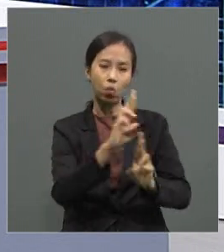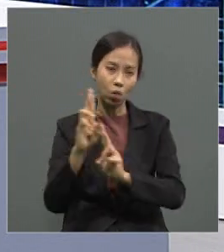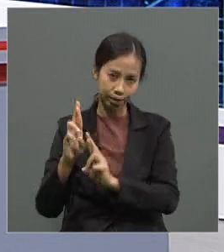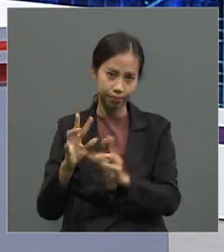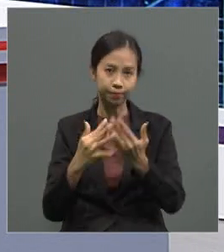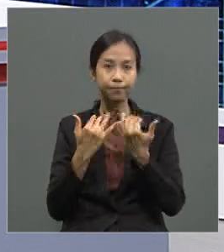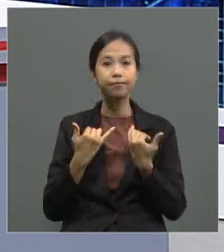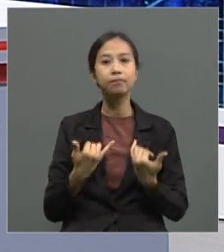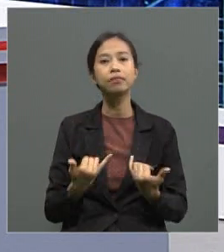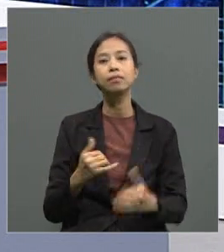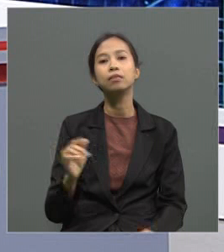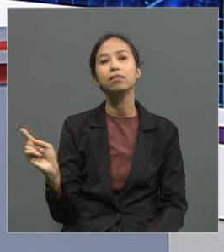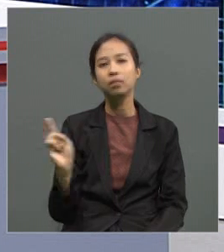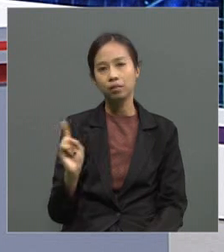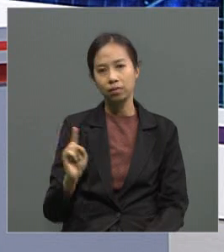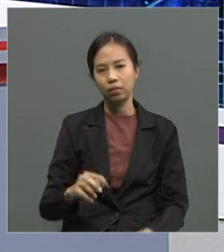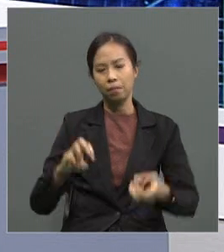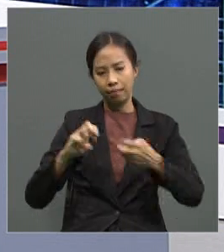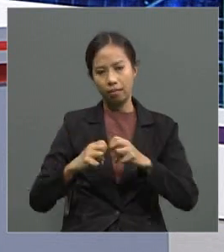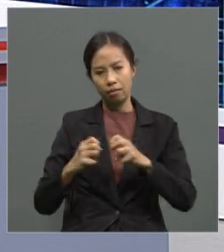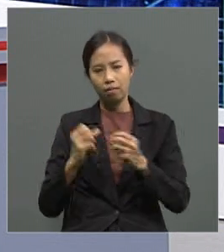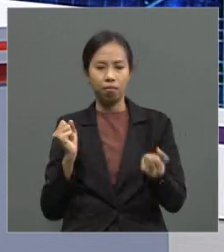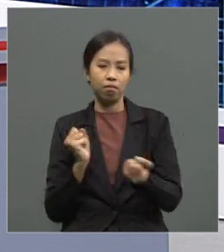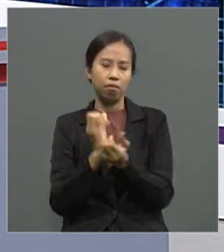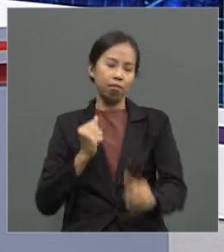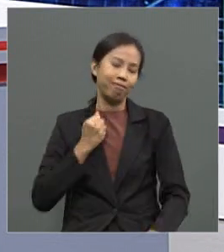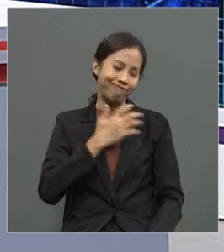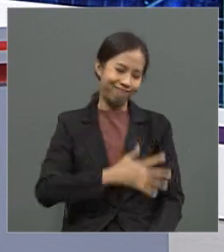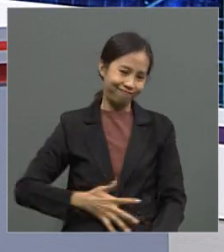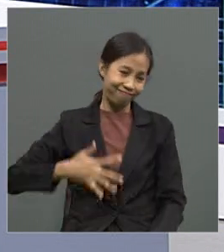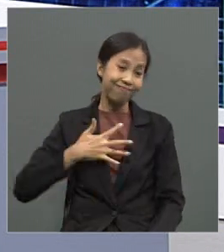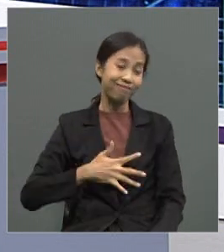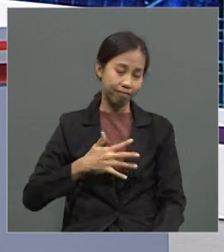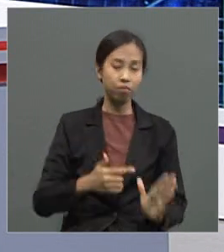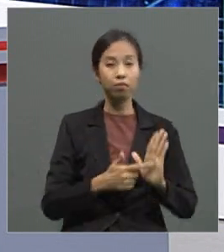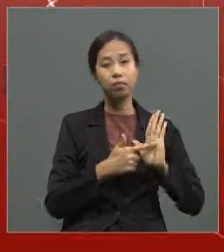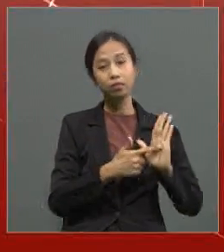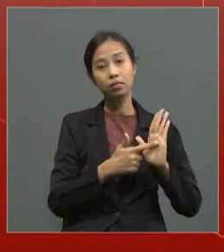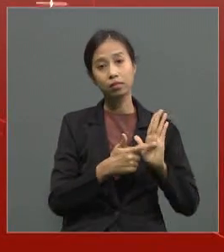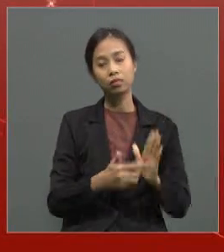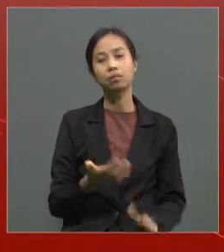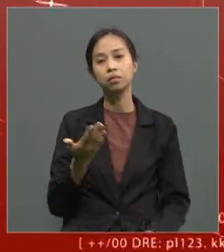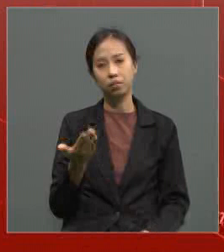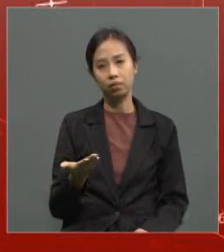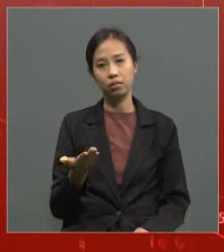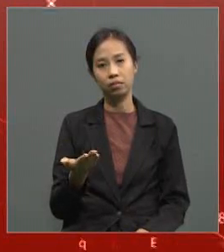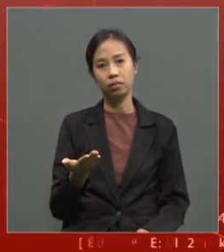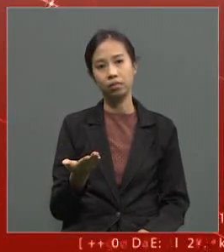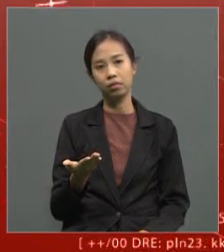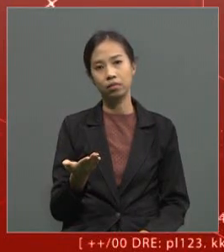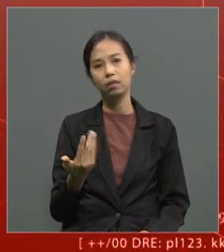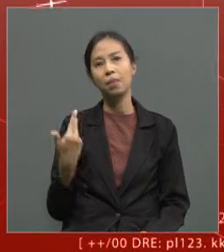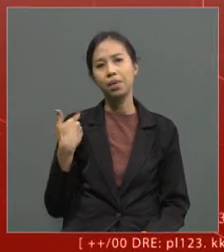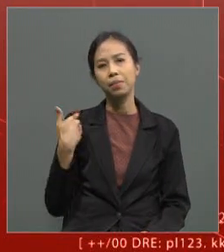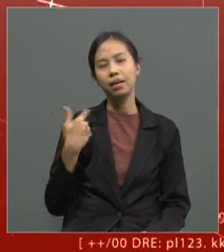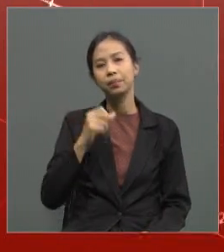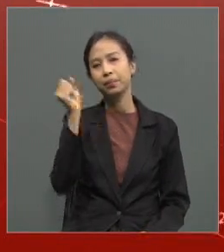นี้ค่ะก็เริ่มที่จะเห็นผลกระทบต่อสุขภาพของพี่น้องประชาชนแล้วนะคะยกตัวอย่างคุณผู้ชมคเอาให้ชัดเลยนะศิลปินนักร้อง